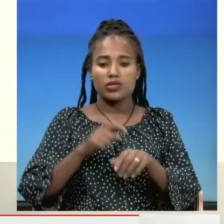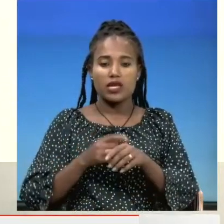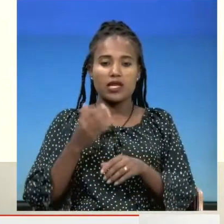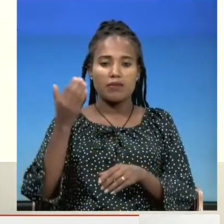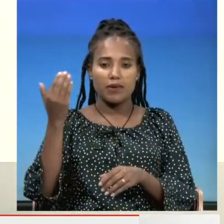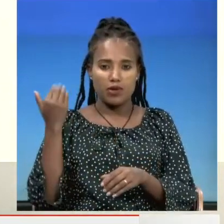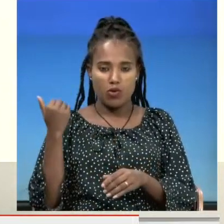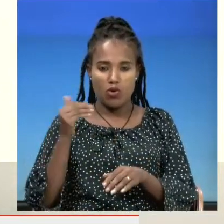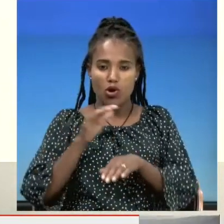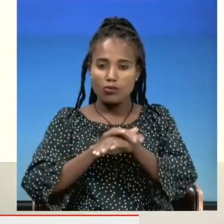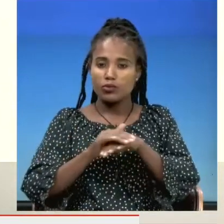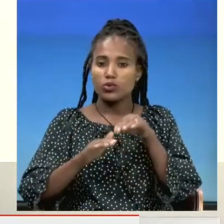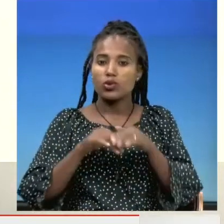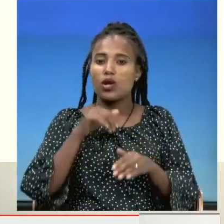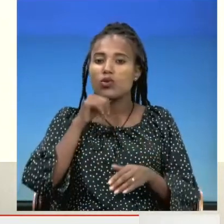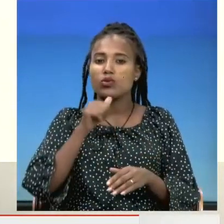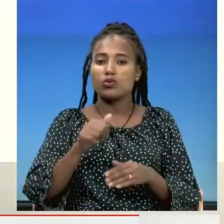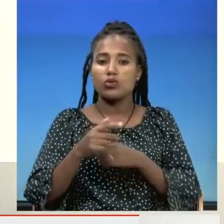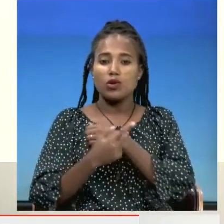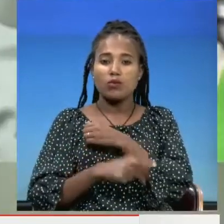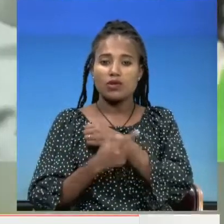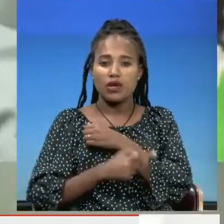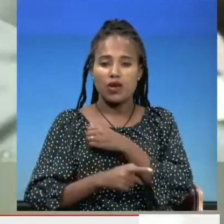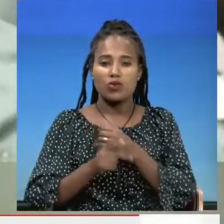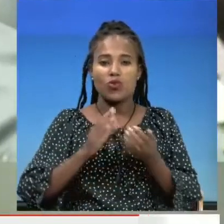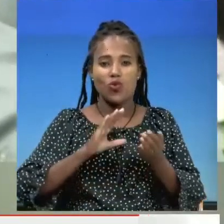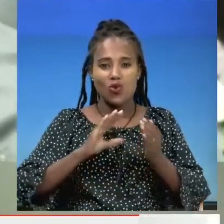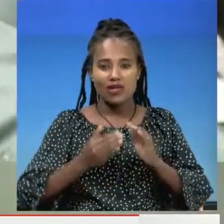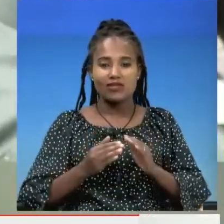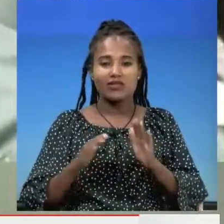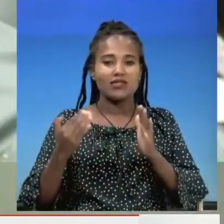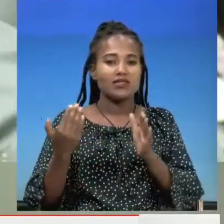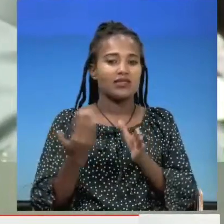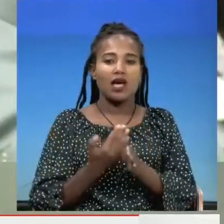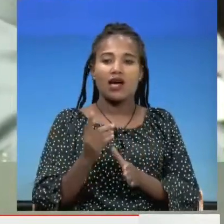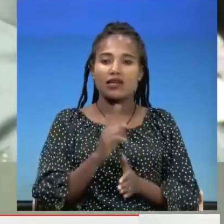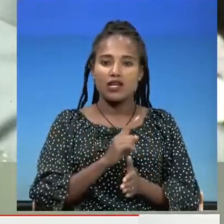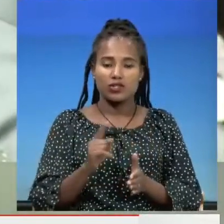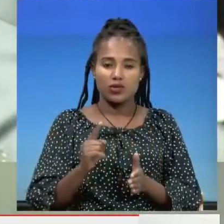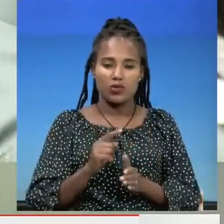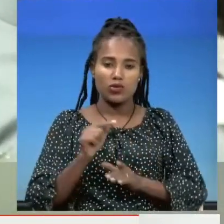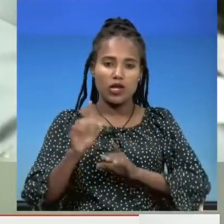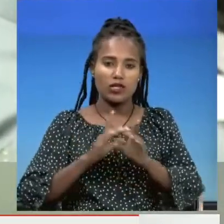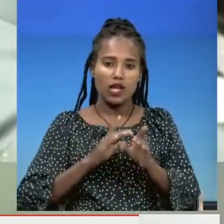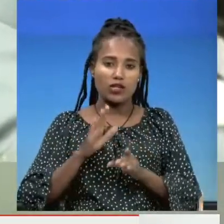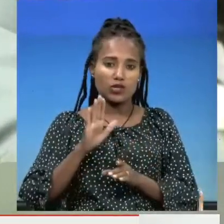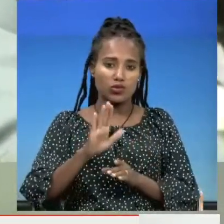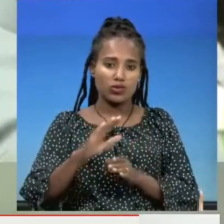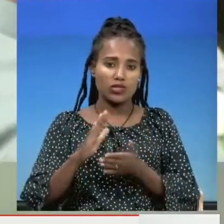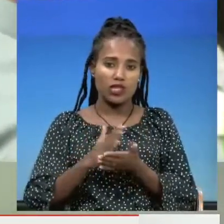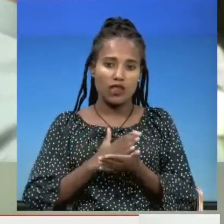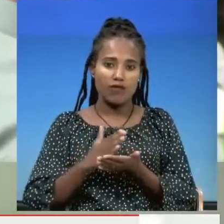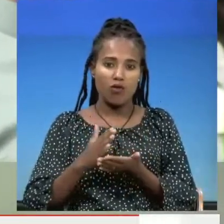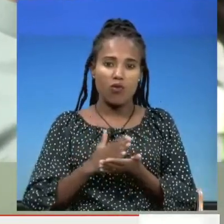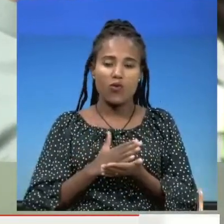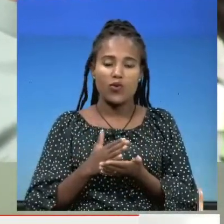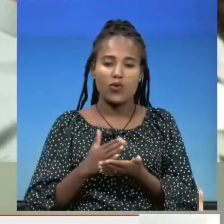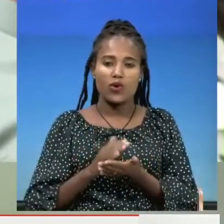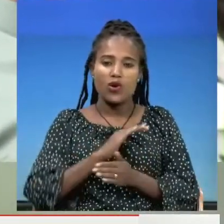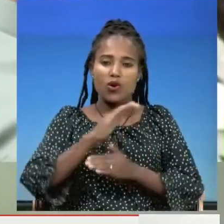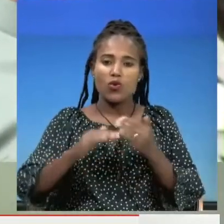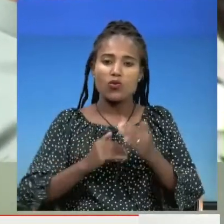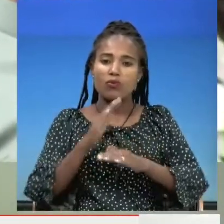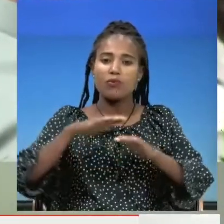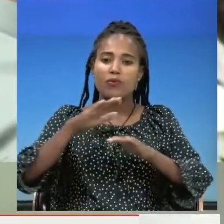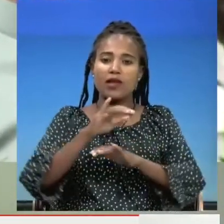የነበረው ምቹ ያልሆነው ፖለቲካል አውድ ሳያግዳቸው ላደረጉት ተጋድሎ ከሁሉ